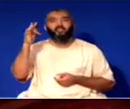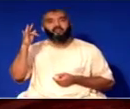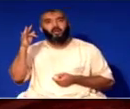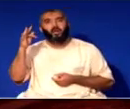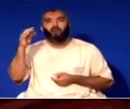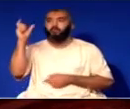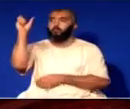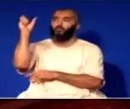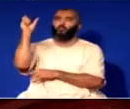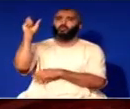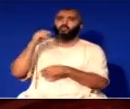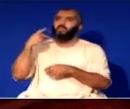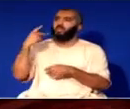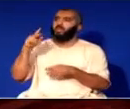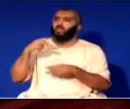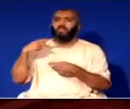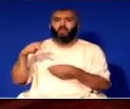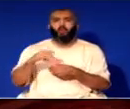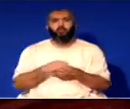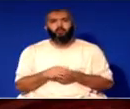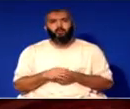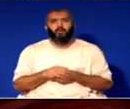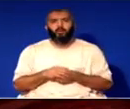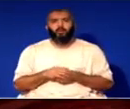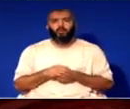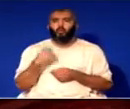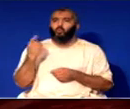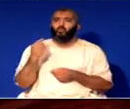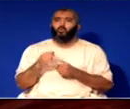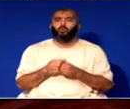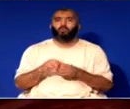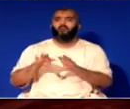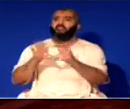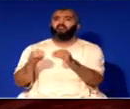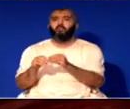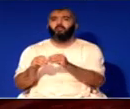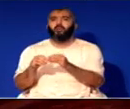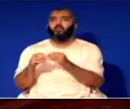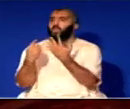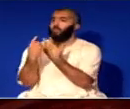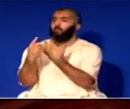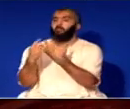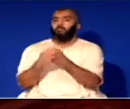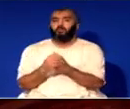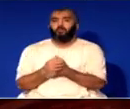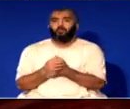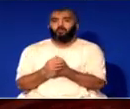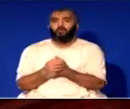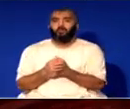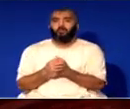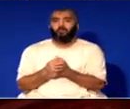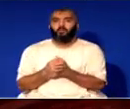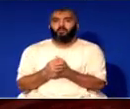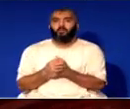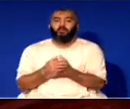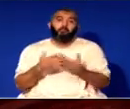حاكمينه، يا ما يصليش الكبير يصلي الصغير، ما يصليش الصغير اللي يقل منه، وهما هكا يصليو. احنا